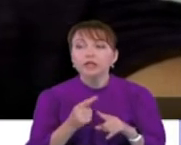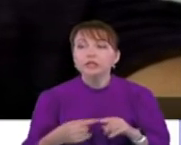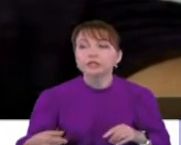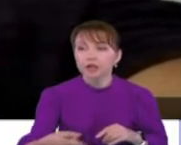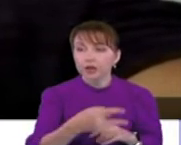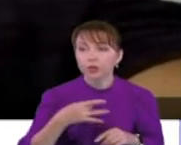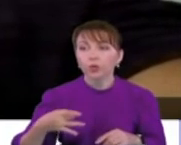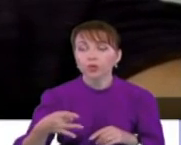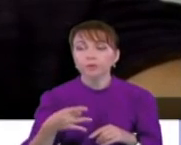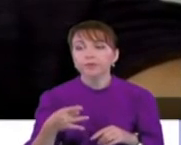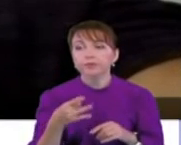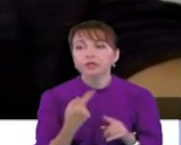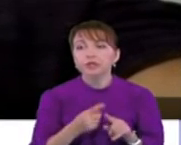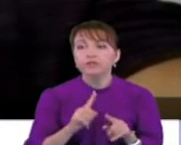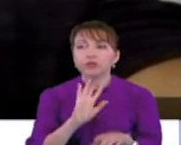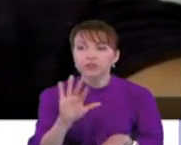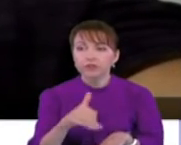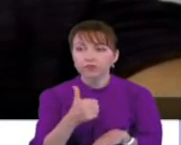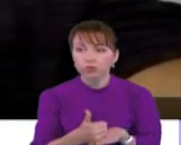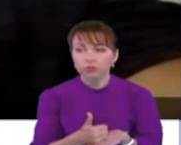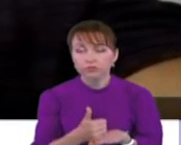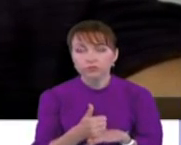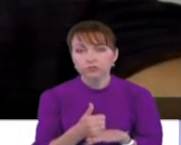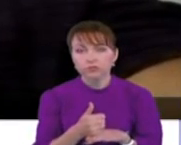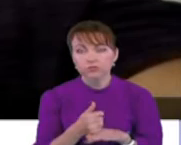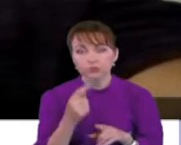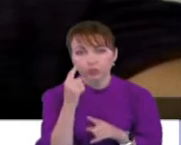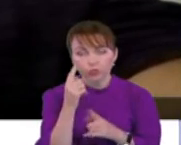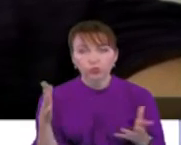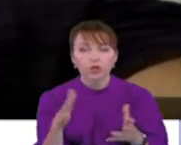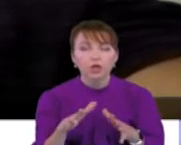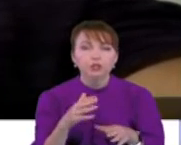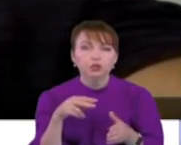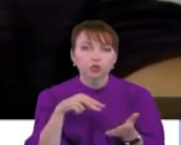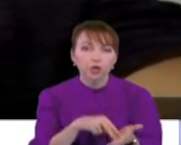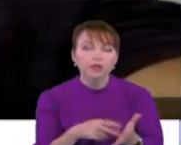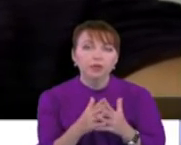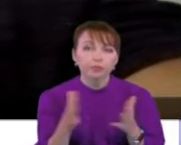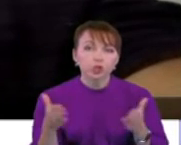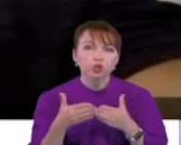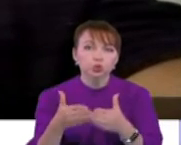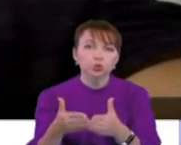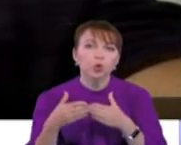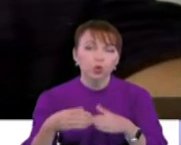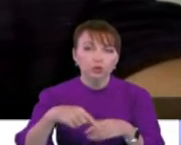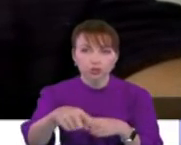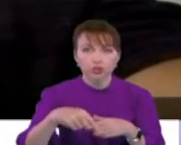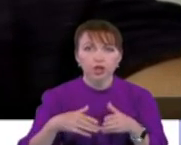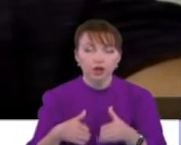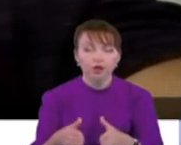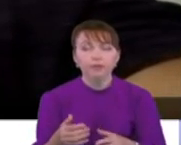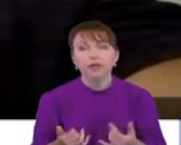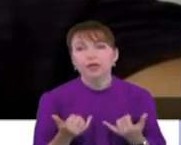райони, це в основному вони стоять на найбільших судоходних шляхах. І це